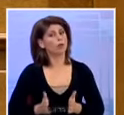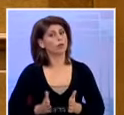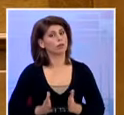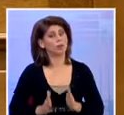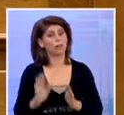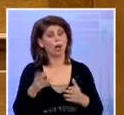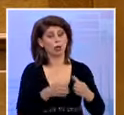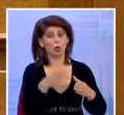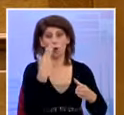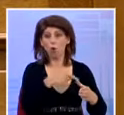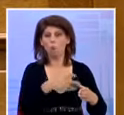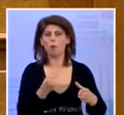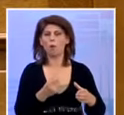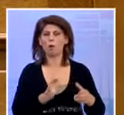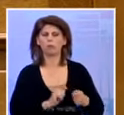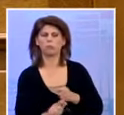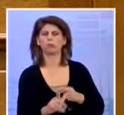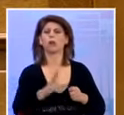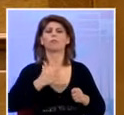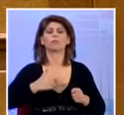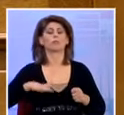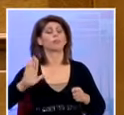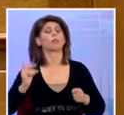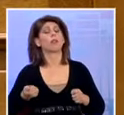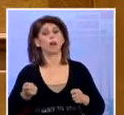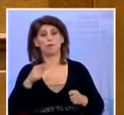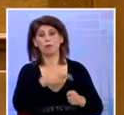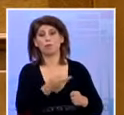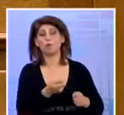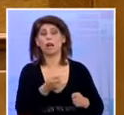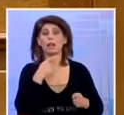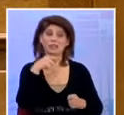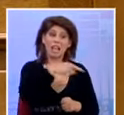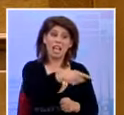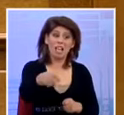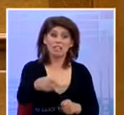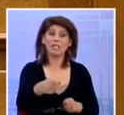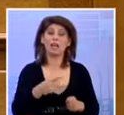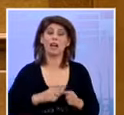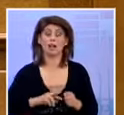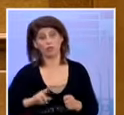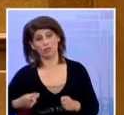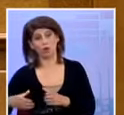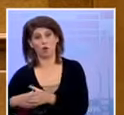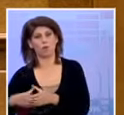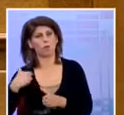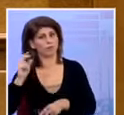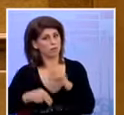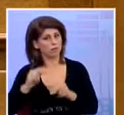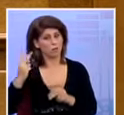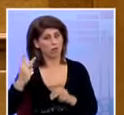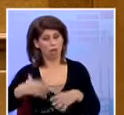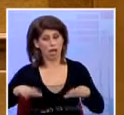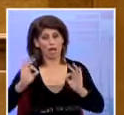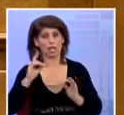σας πολλοί τη σαμποτάρουν. Εμείς δεν πρόκειται να κάνουμε εκείνο που κάνατε εσείς ως αντιπολίτευση, το αποδείξαμε. Ήδη ψηφίσαμε τα δύο πρώτα